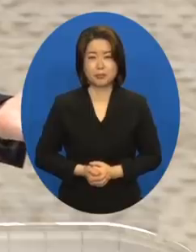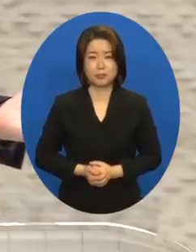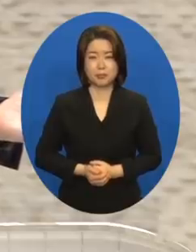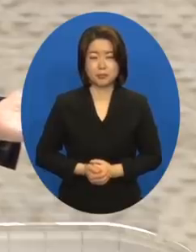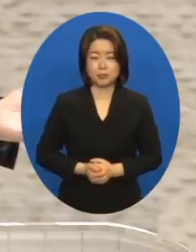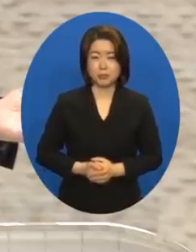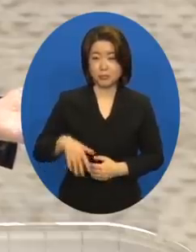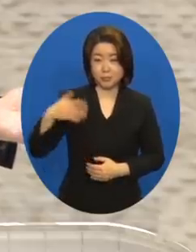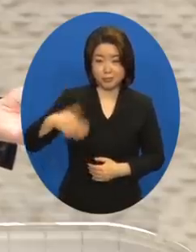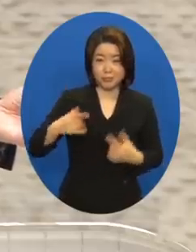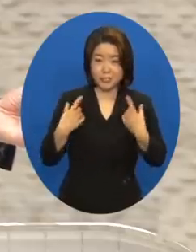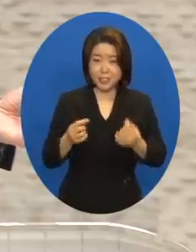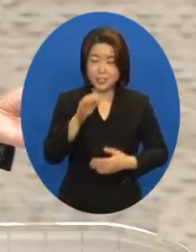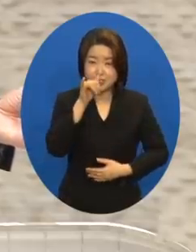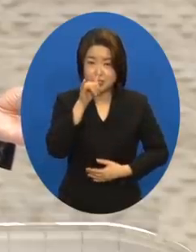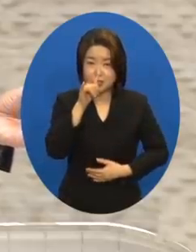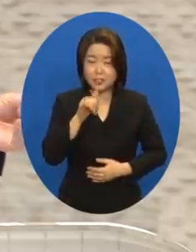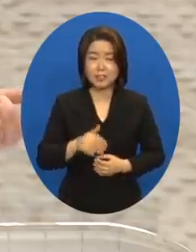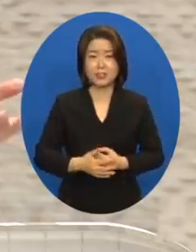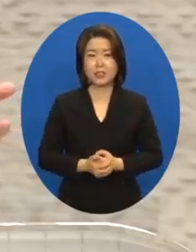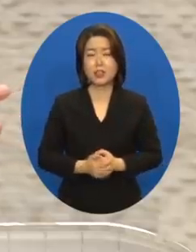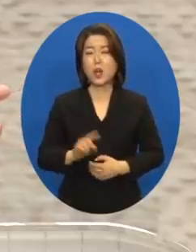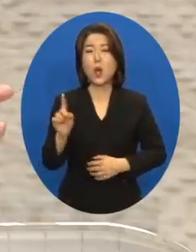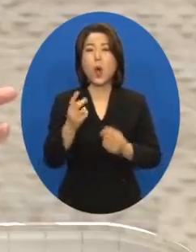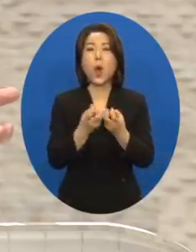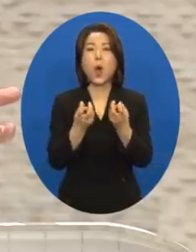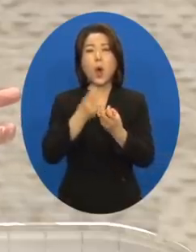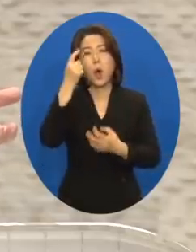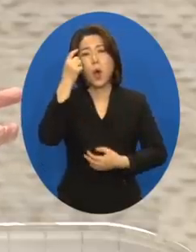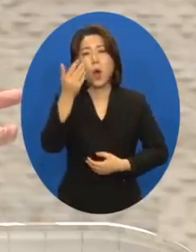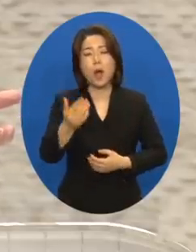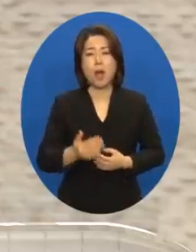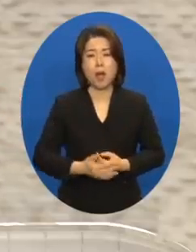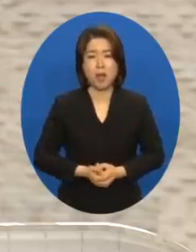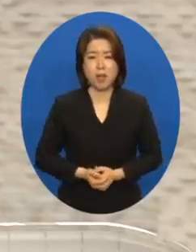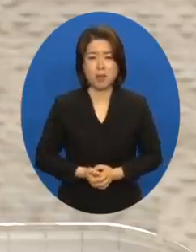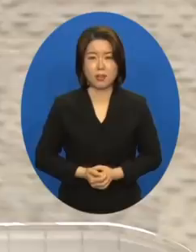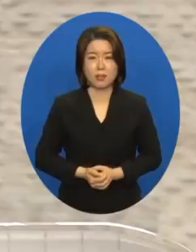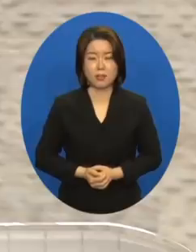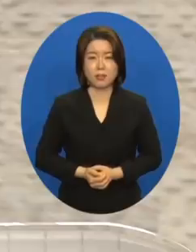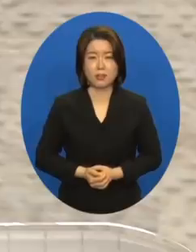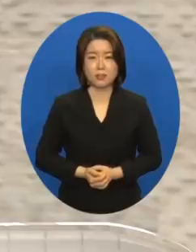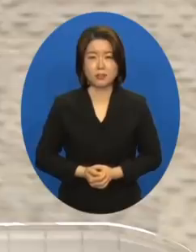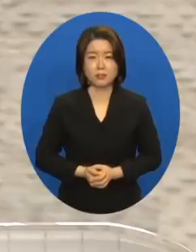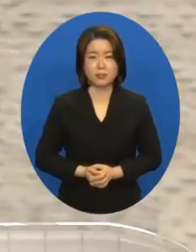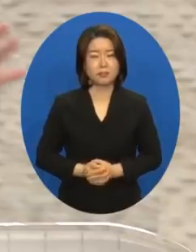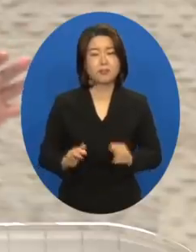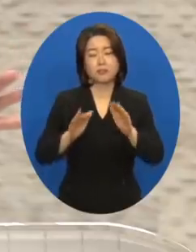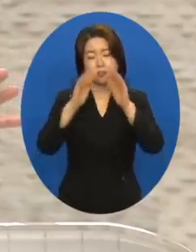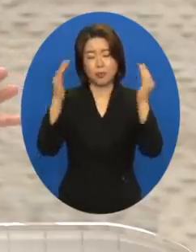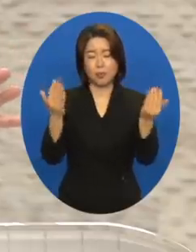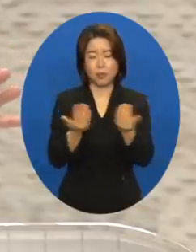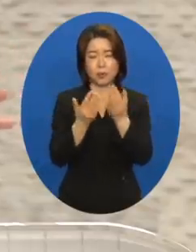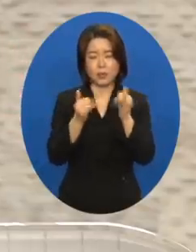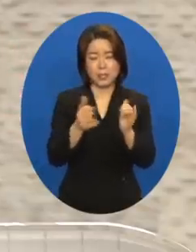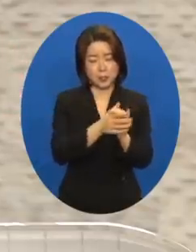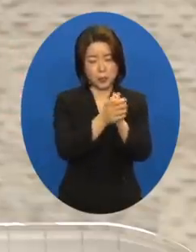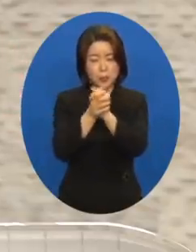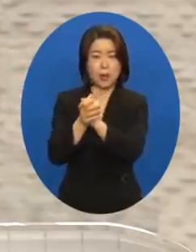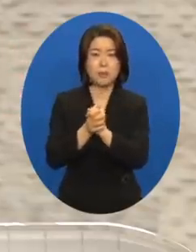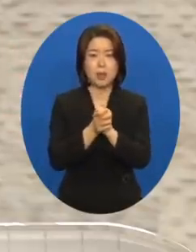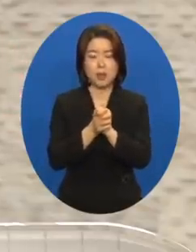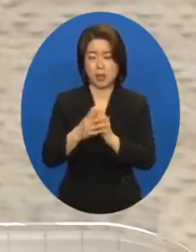아직도 있으세요 어떻게 하시려고 됐어요 예 모든 사람과 하 표 암과